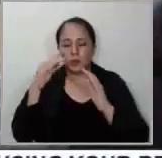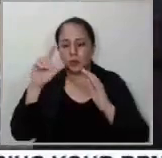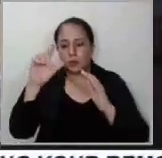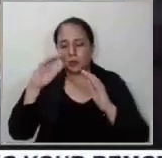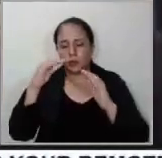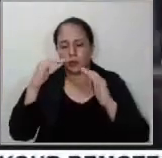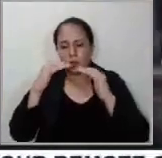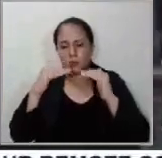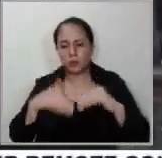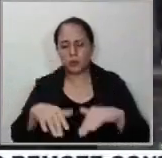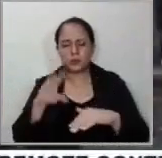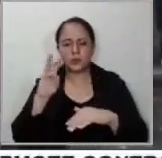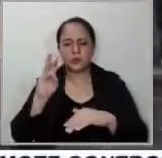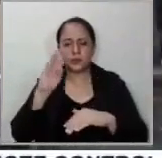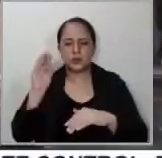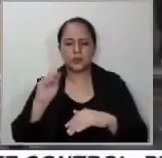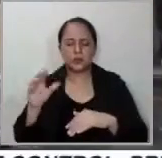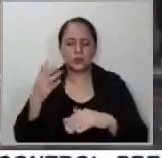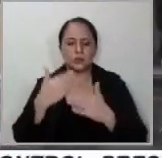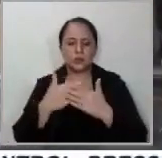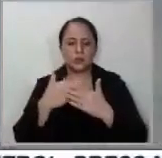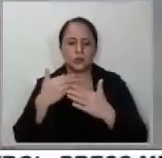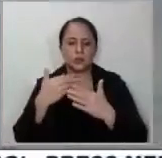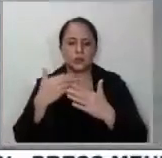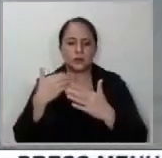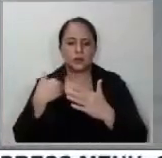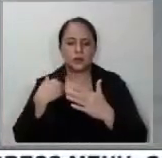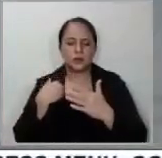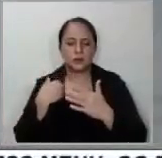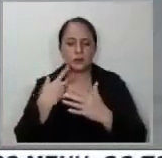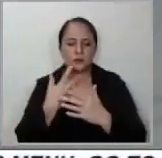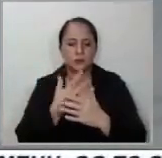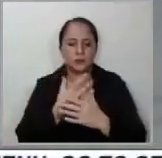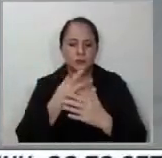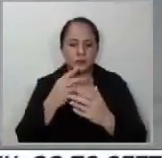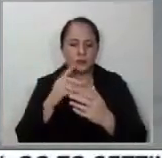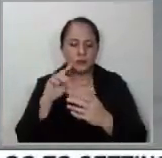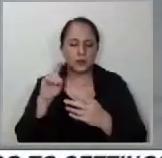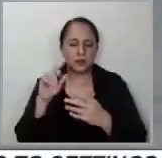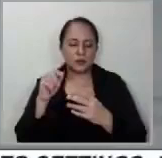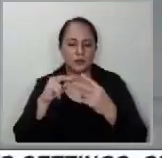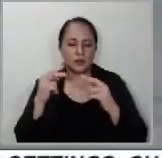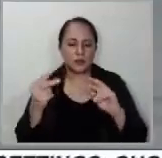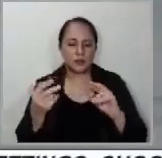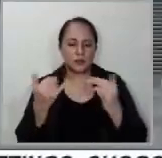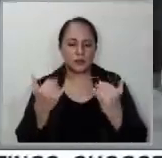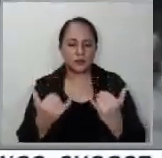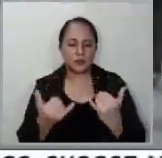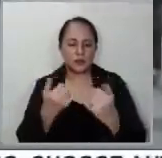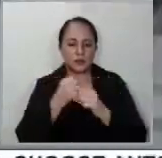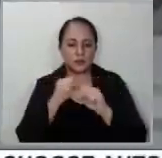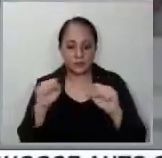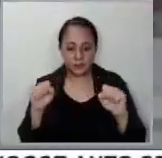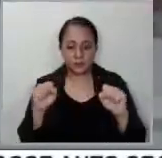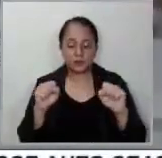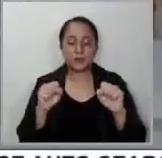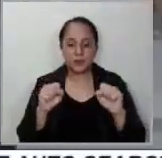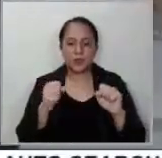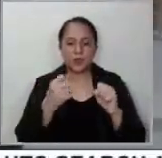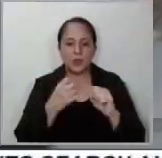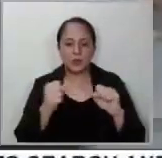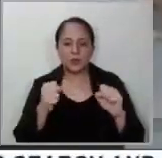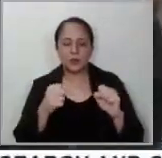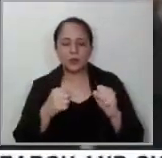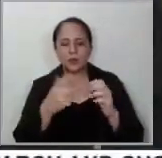sa dating 60% noong wala pa ang naturang variant. Paalala nila, bagamat nakaligtas ng buhay ang bakuna